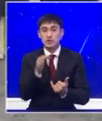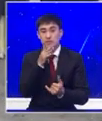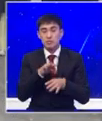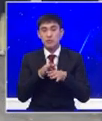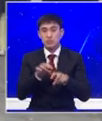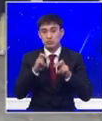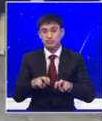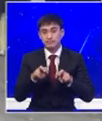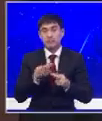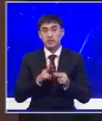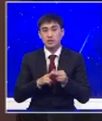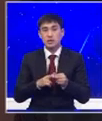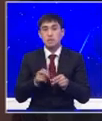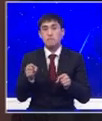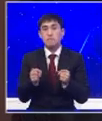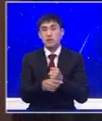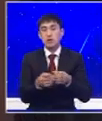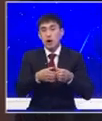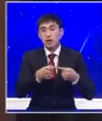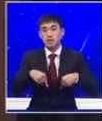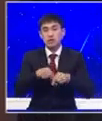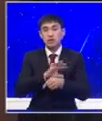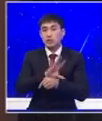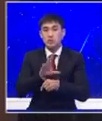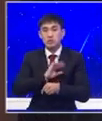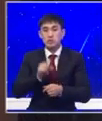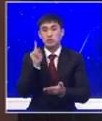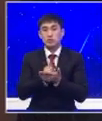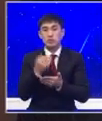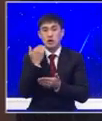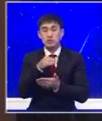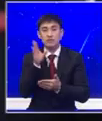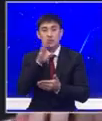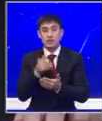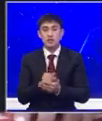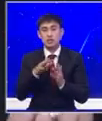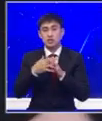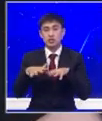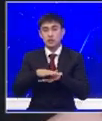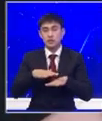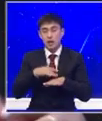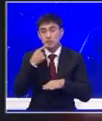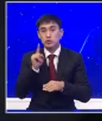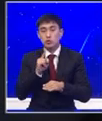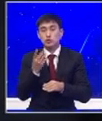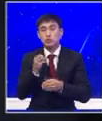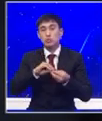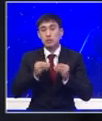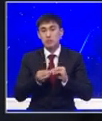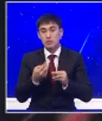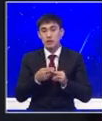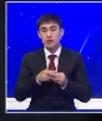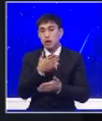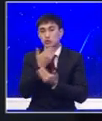прокурорское расследование в отношении подрядной организации, которая не обеспечила должного качества питьевой воды для жителей села. Стоит отметить, что еще одной проблемой